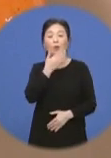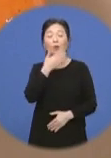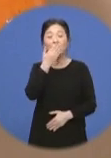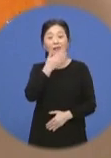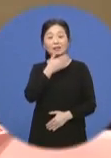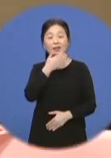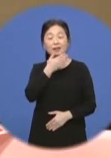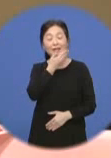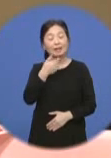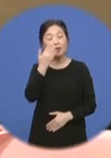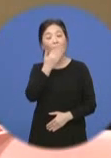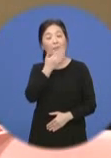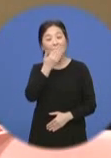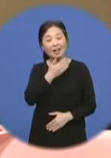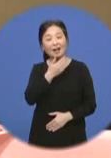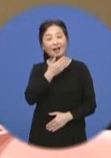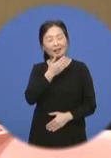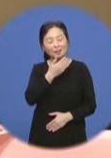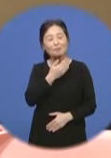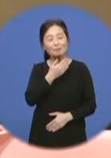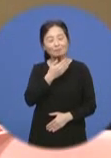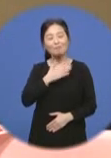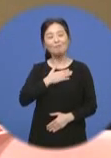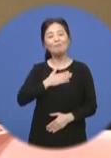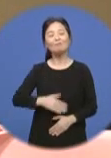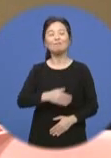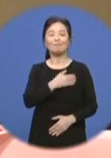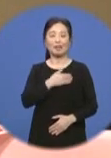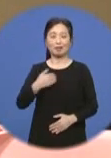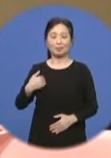いと思います。 ではいただきます。